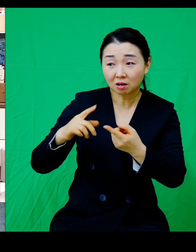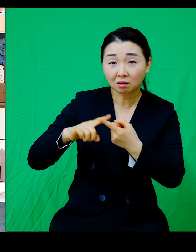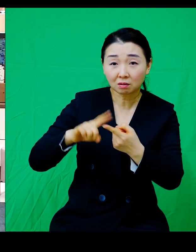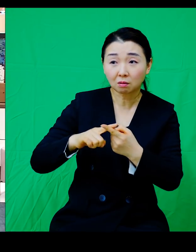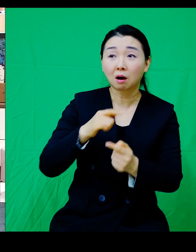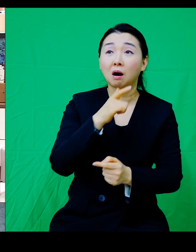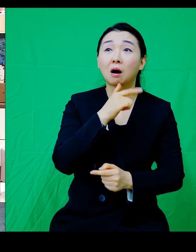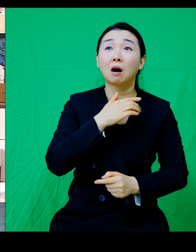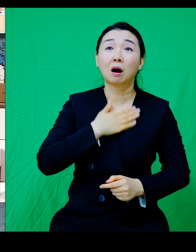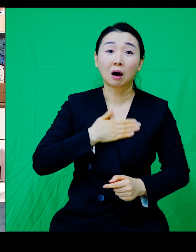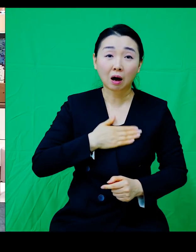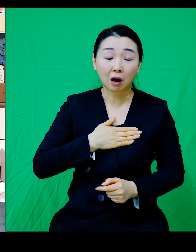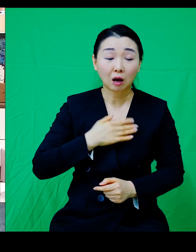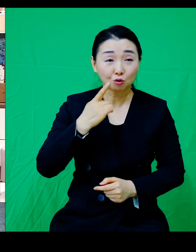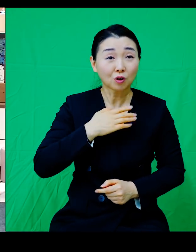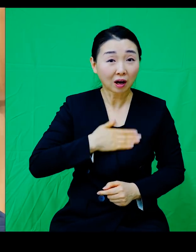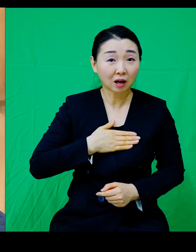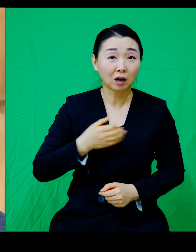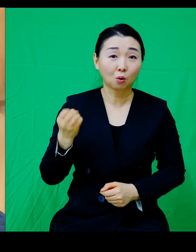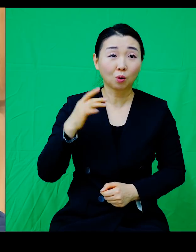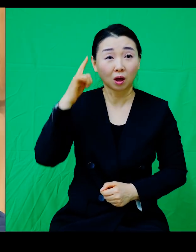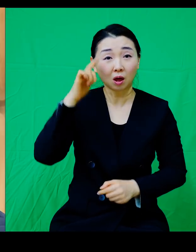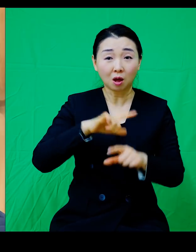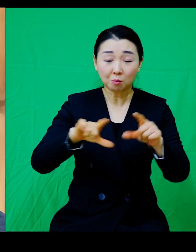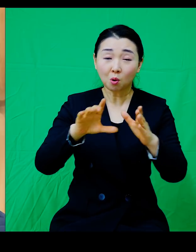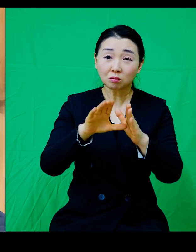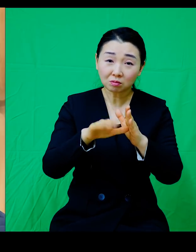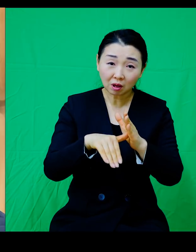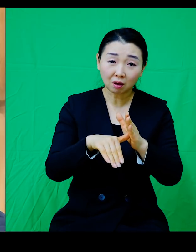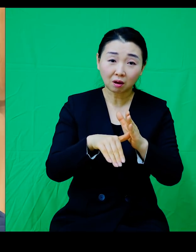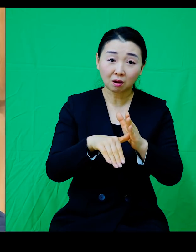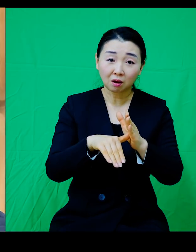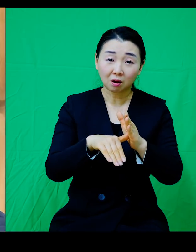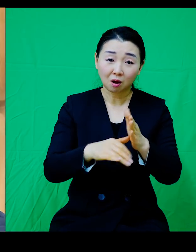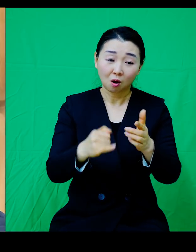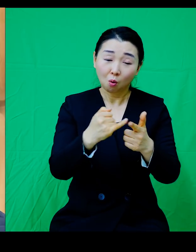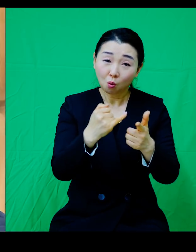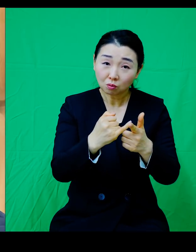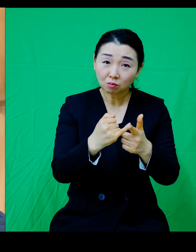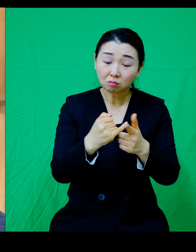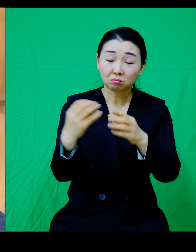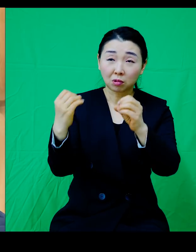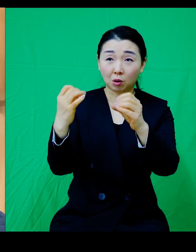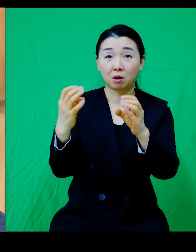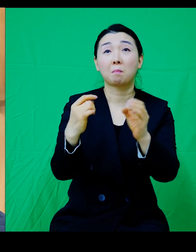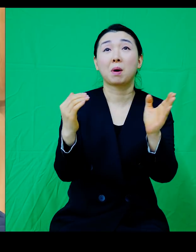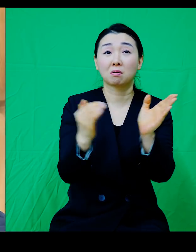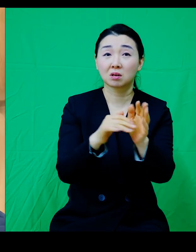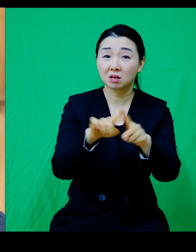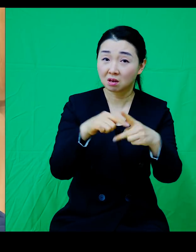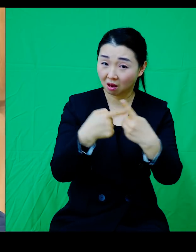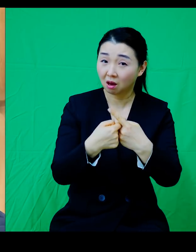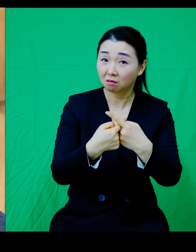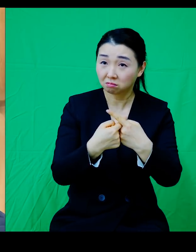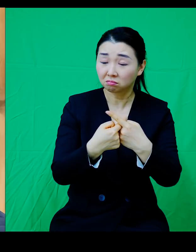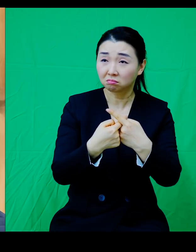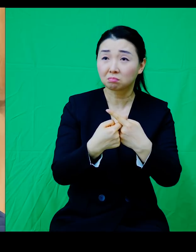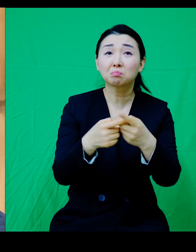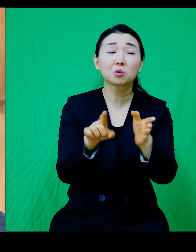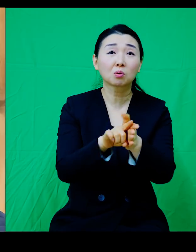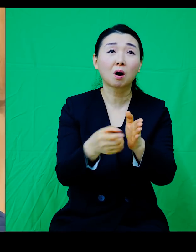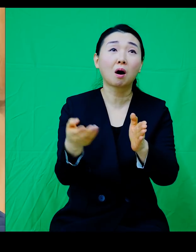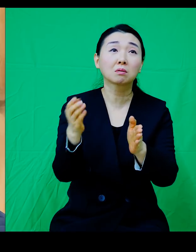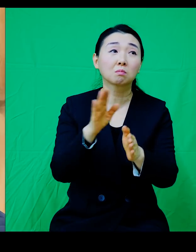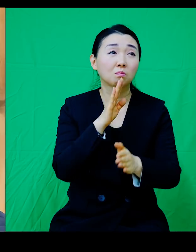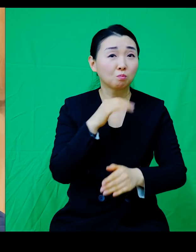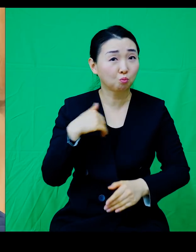하는지 아는 줄 알고 제가 뭐 평소에도 온유 얘기를 너무 많이 했으니까 어느 정도 이해를 했다고 생각을 했거든요. 근데